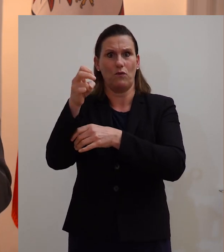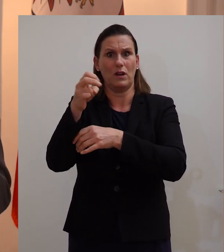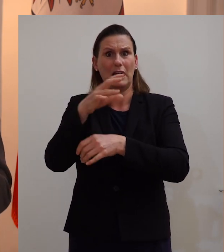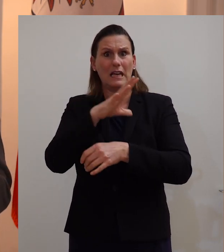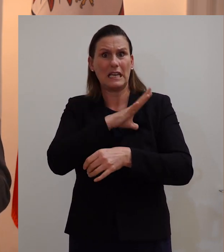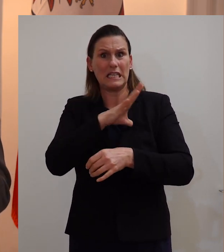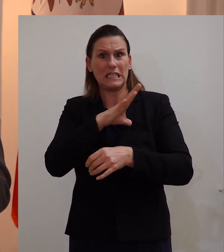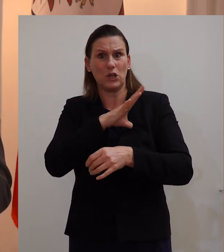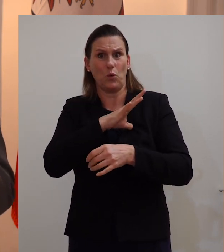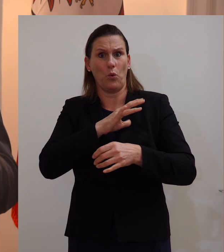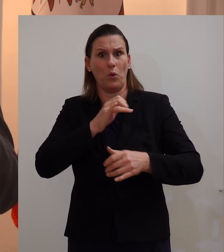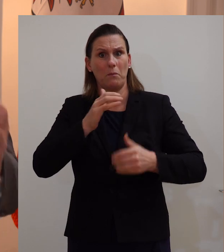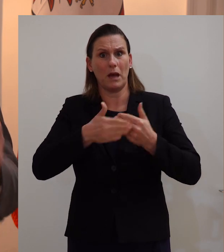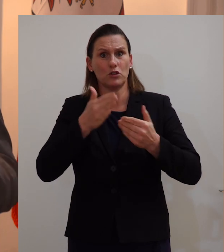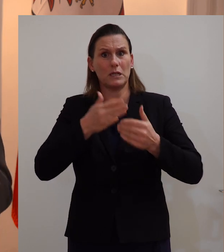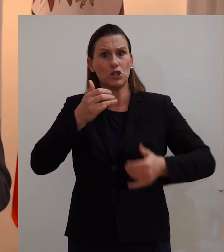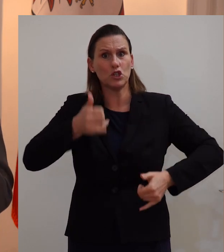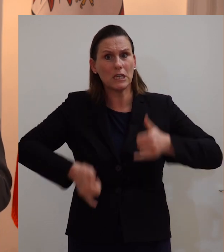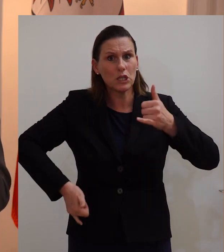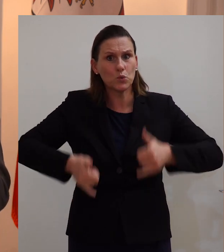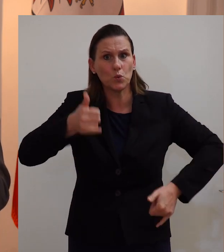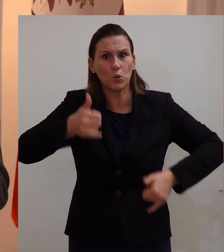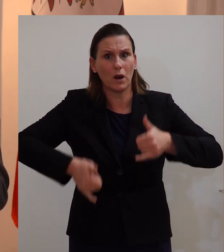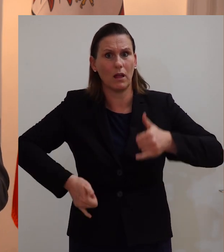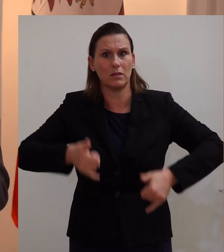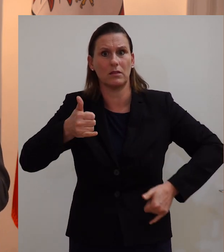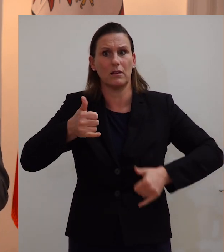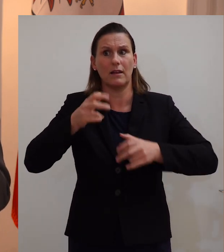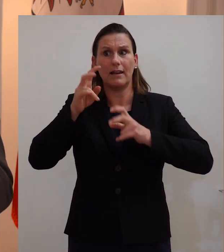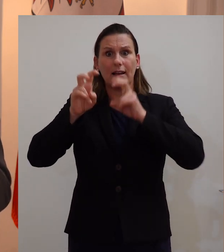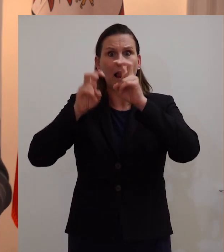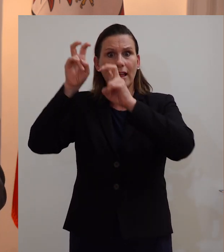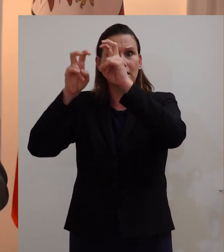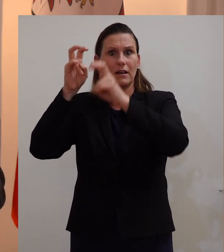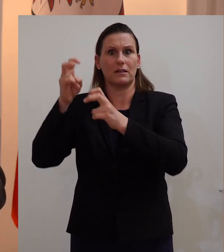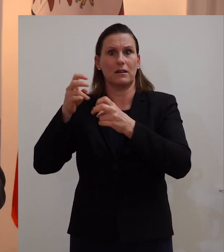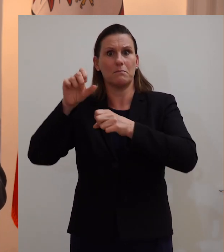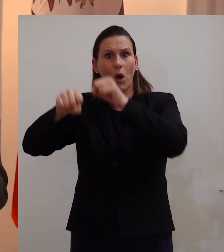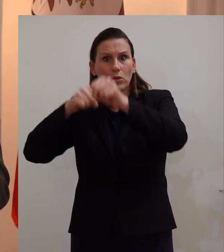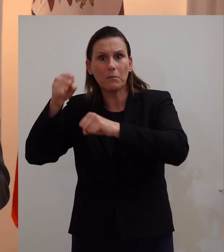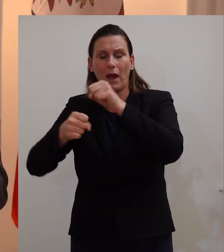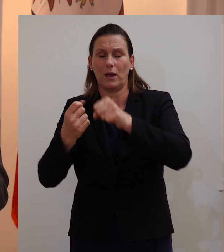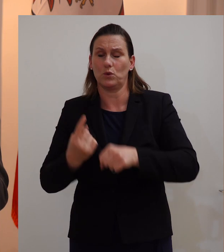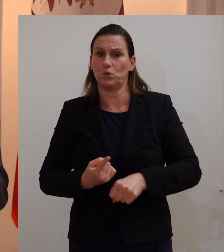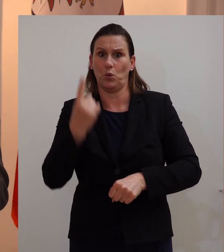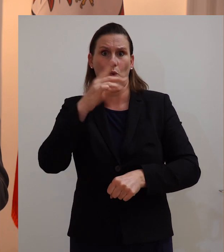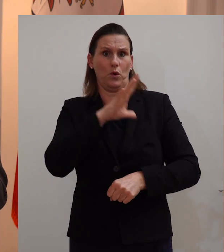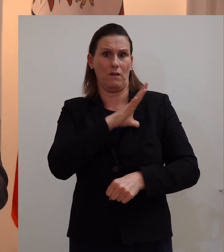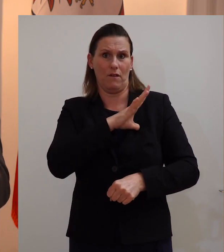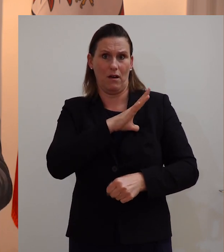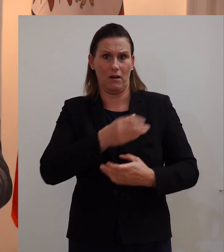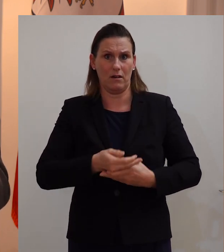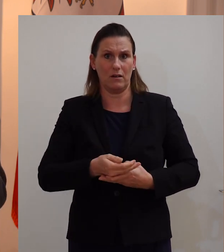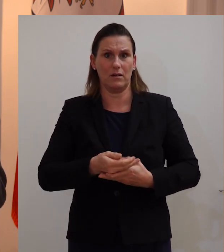beim Skitourengehen, Klettern oder Mountainbiken ist einfach zu hoch. Außerdem werden